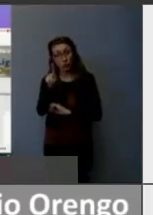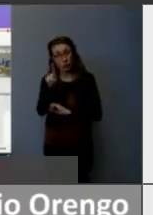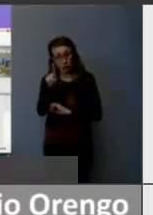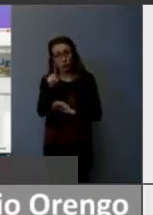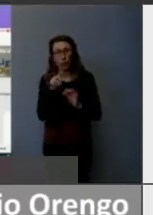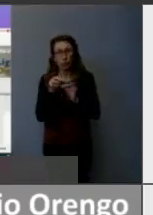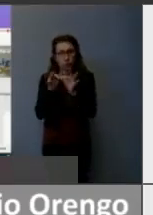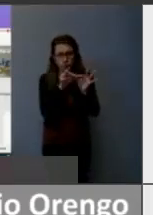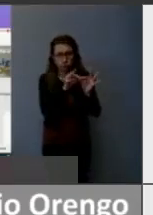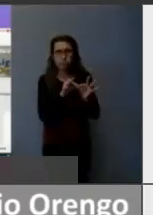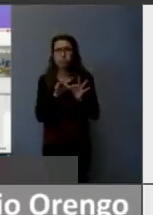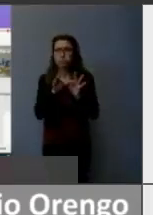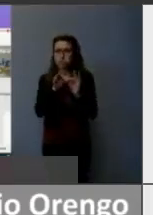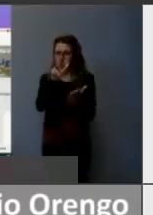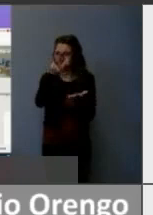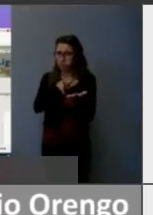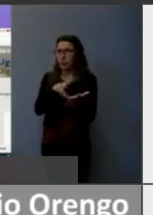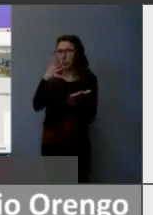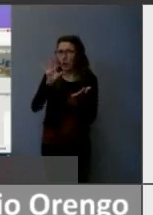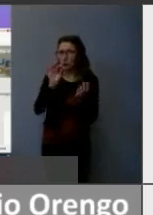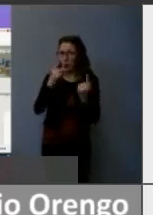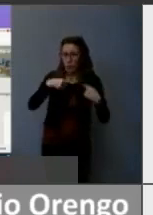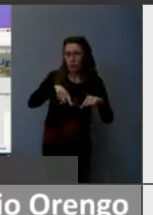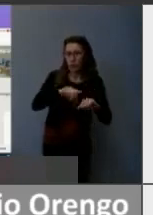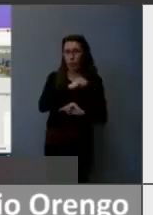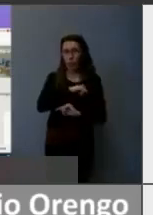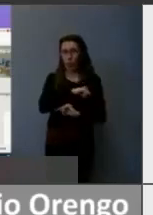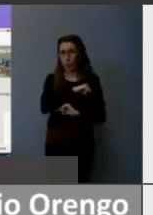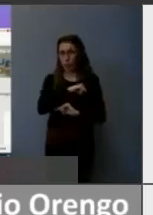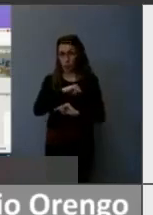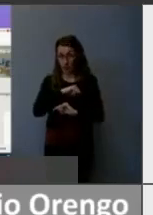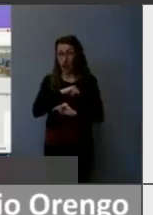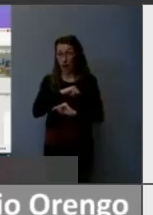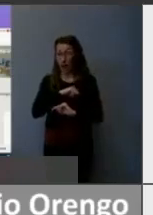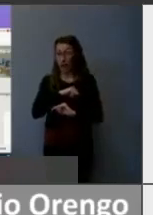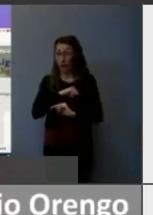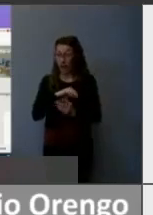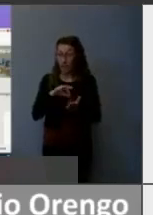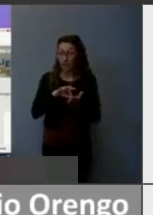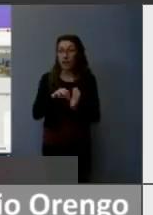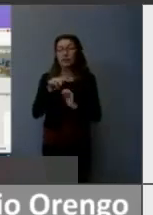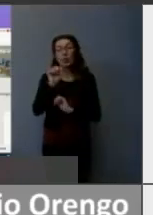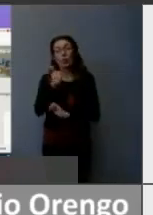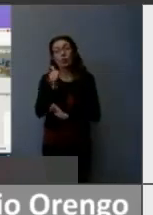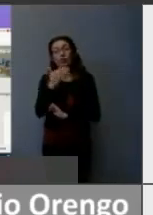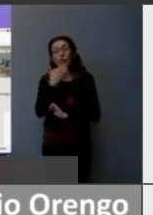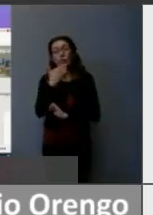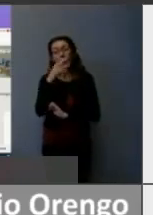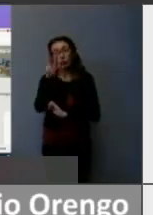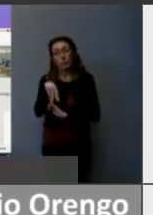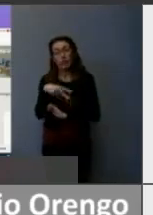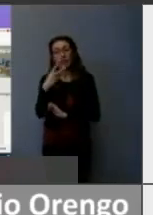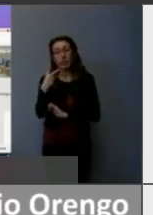nella seduta del Consiglio Comunale dell'11 maggio 2021.